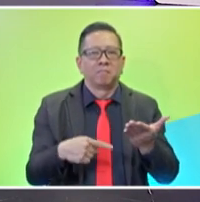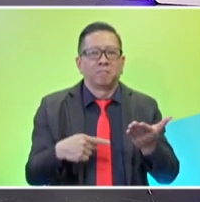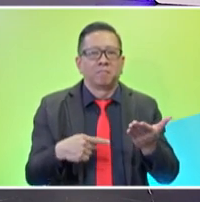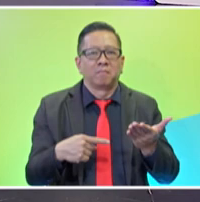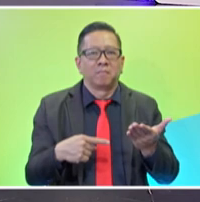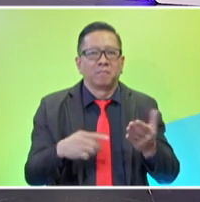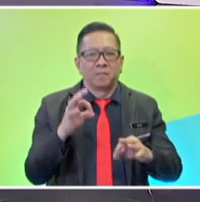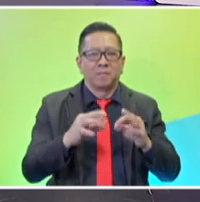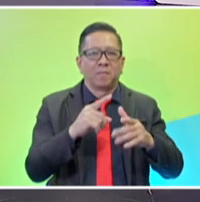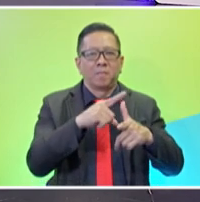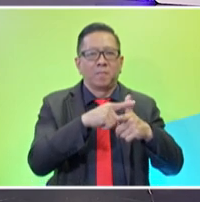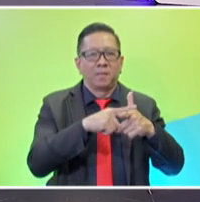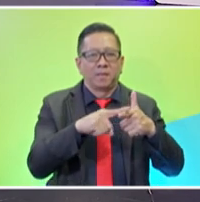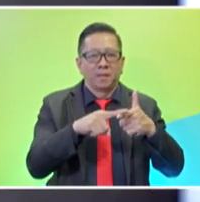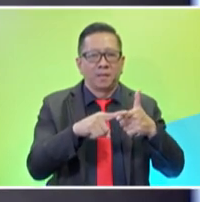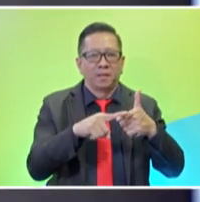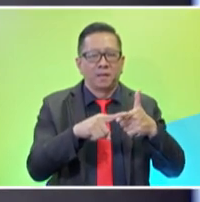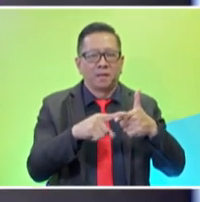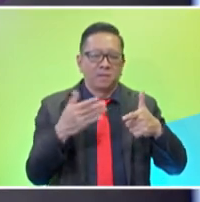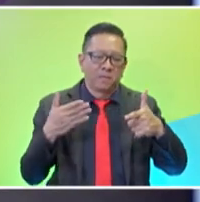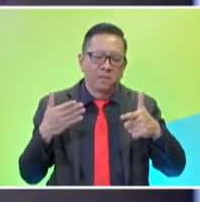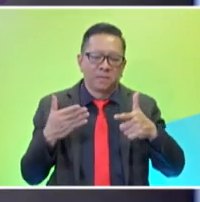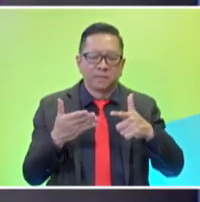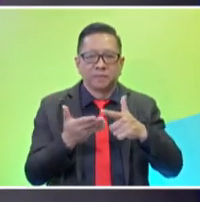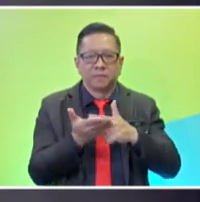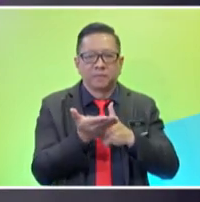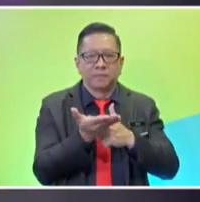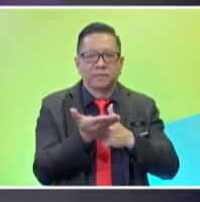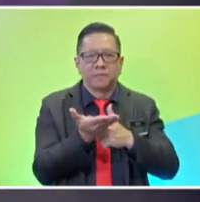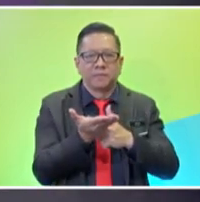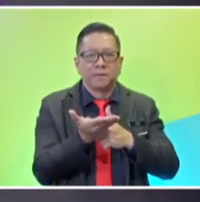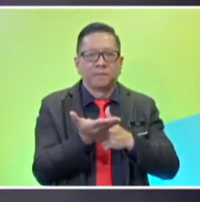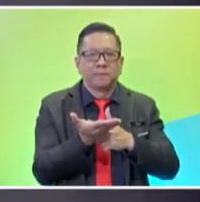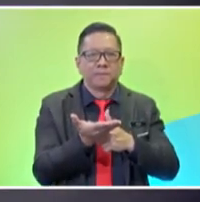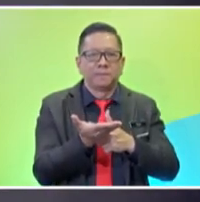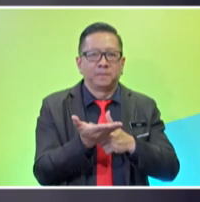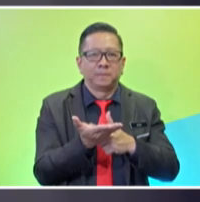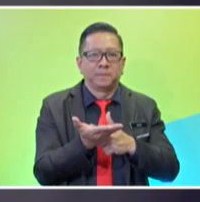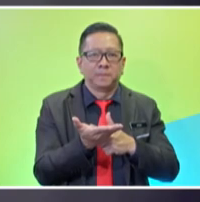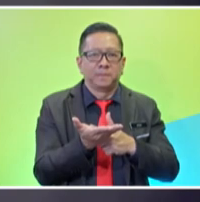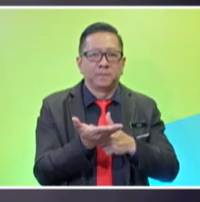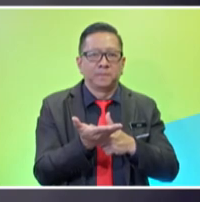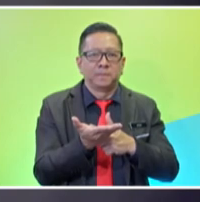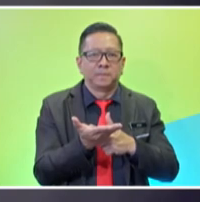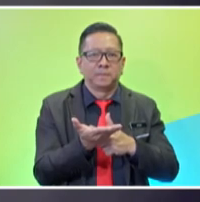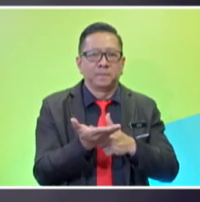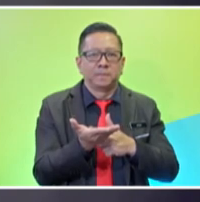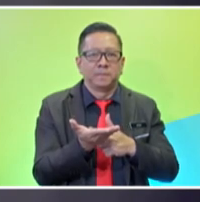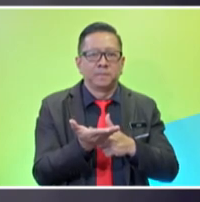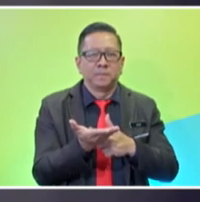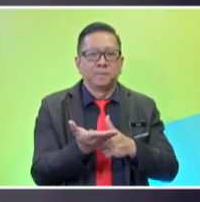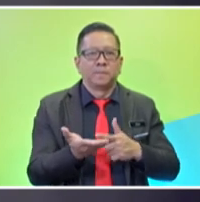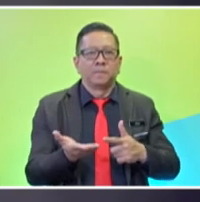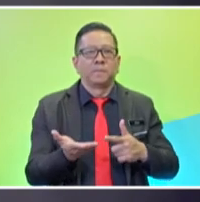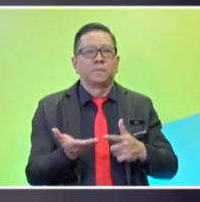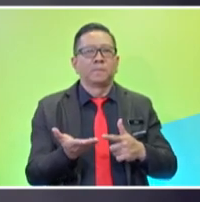itu masuk ke dalam Oh masukkan ke bagian dalam Nah masuk ke bagian dalam ya jadi pembaris Sudah masuk ke bagian dalam